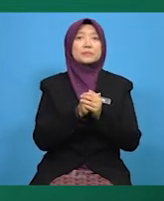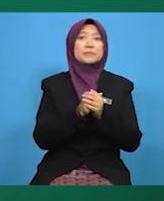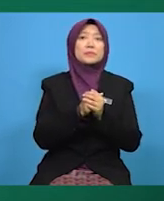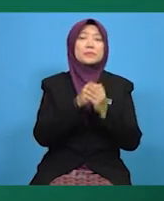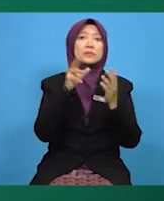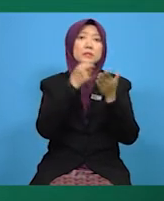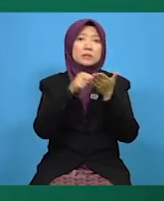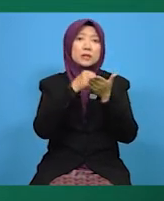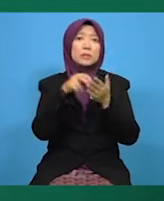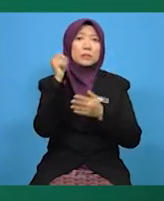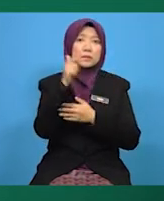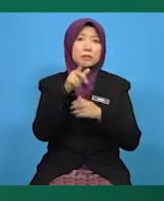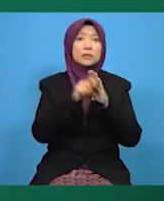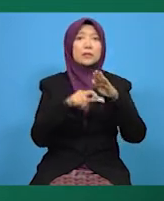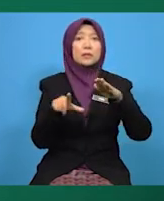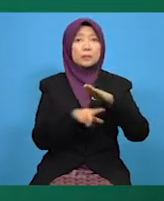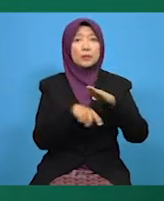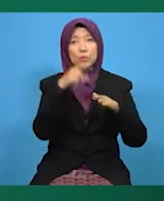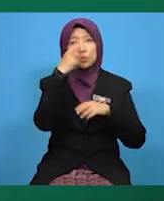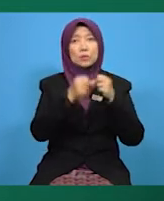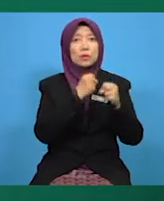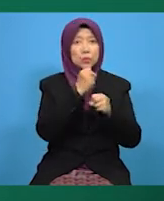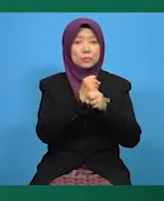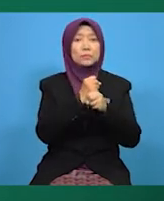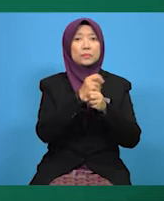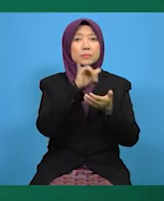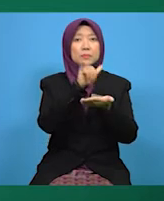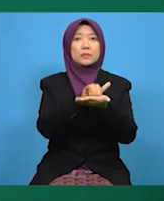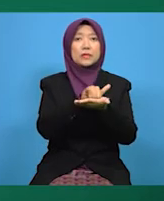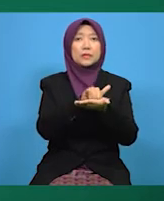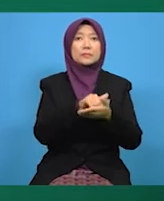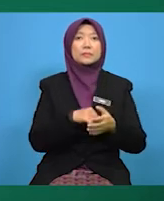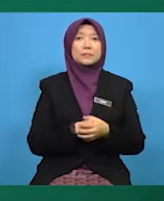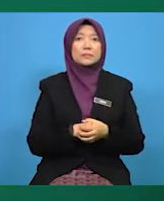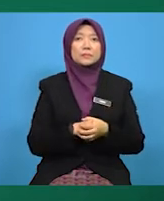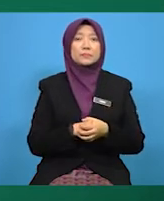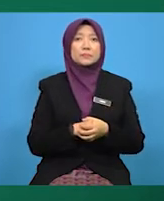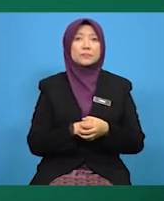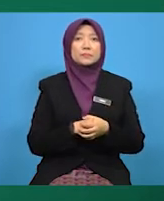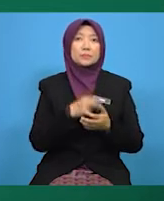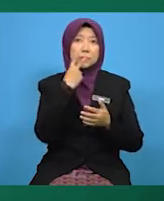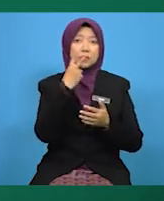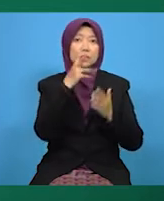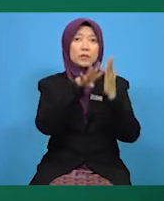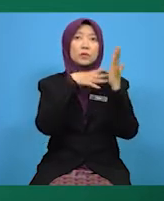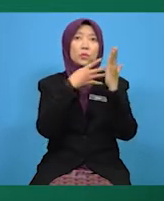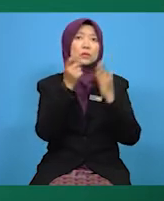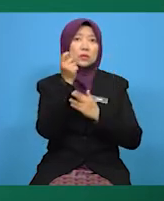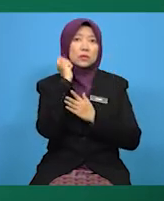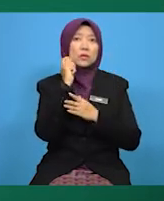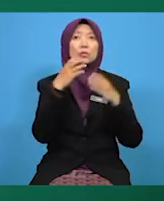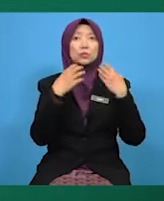ialah nilai perbelanjaan yang terlibat bagi tahun berkenaan. Baiklah, berdasarkan jadual yang